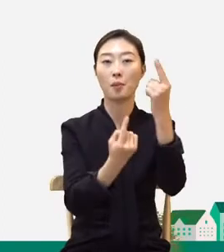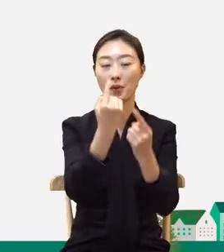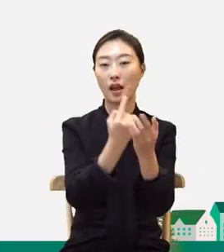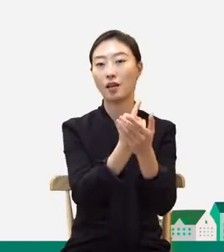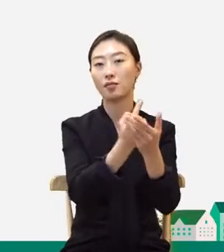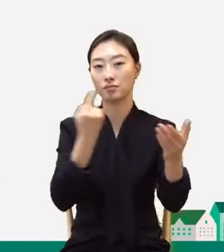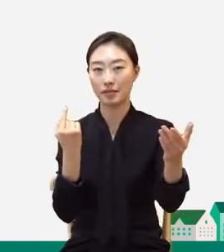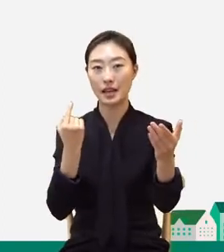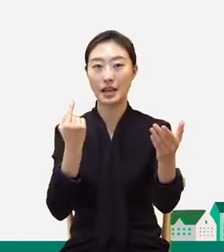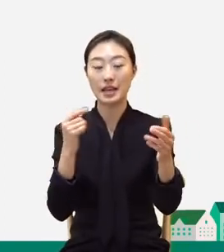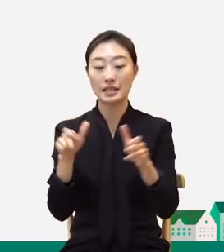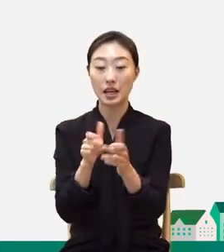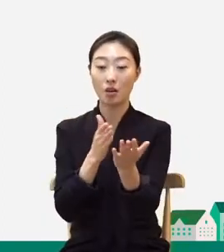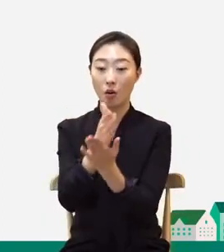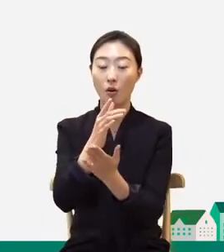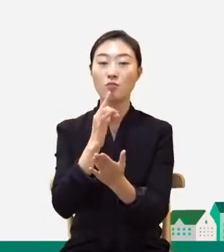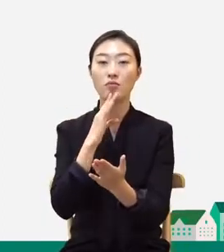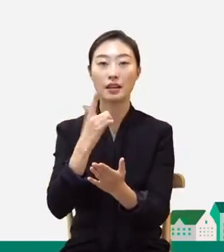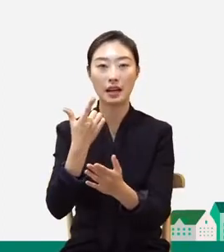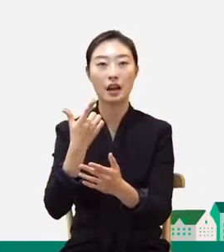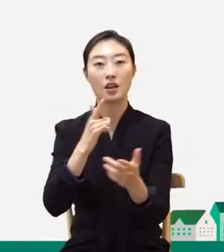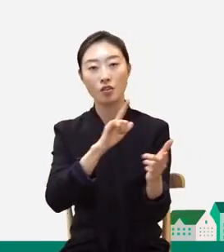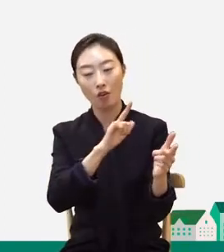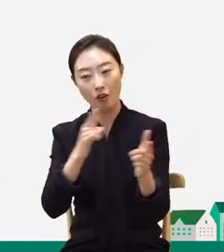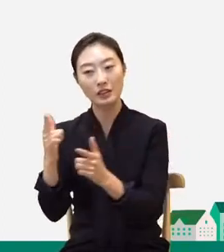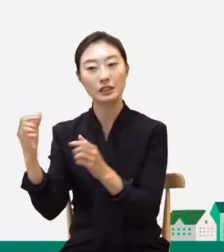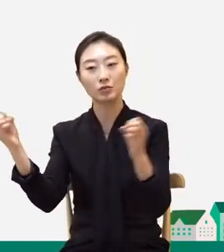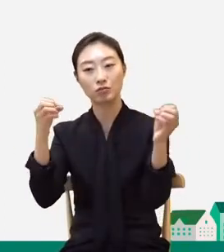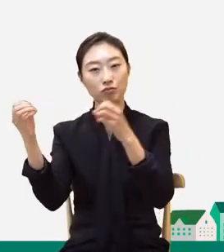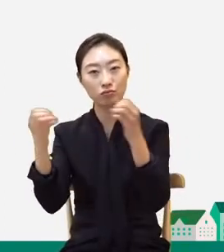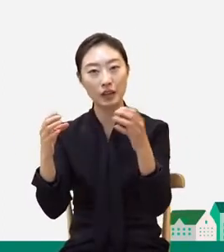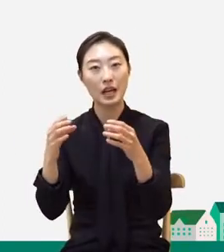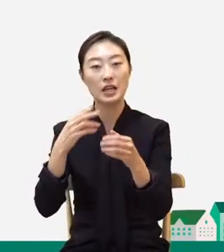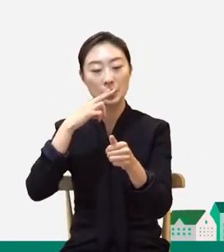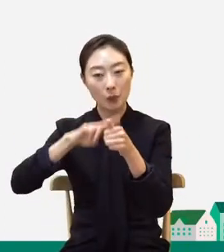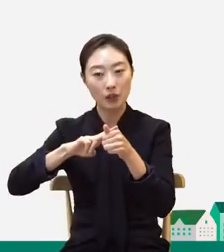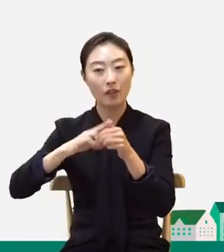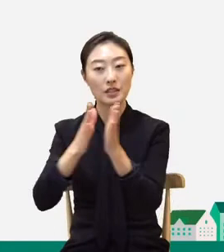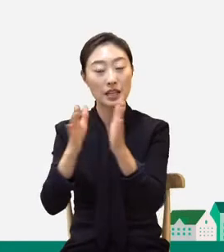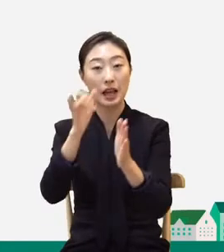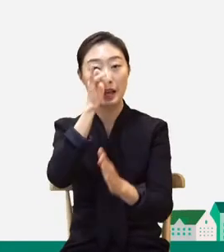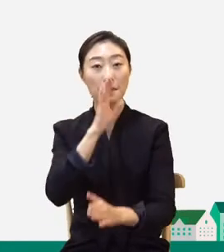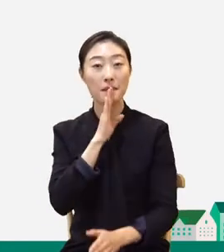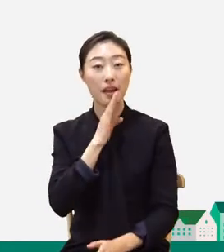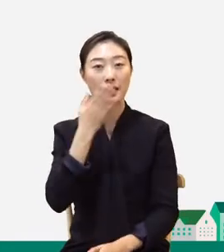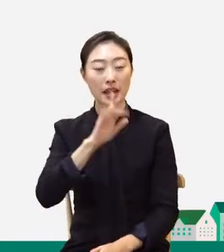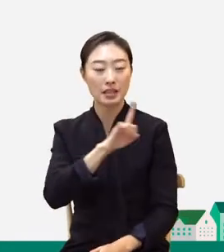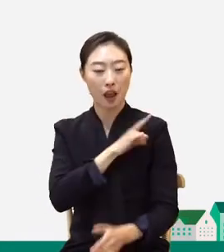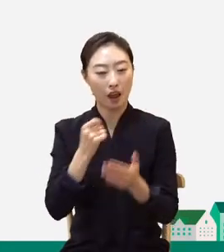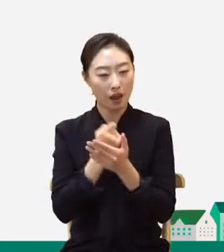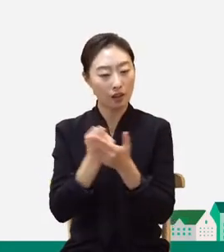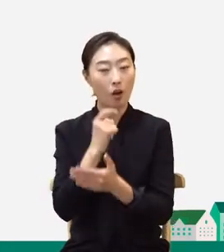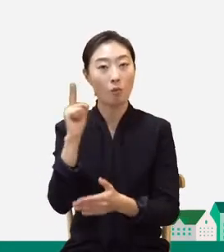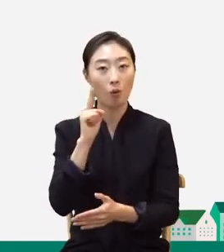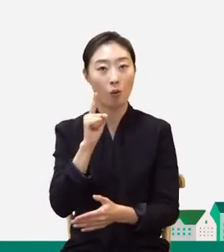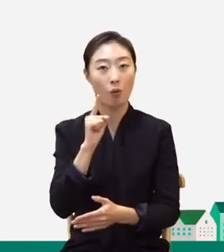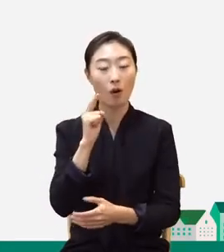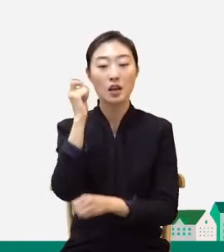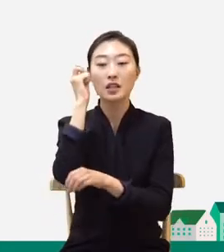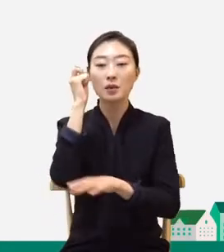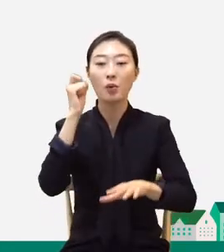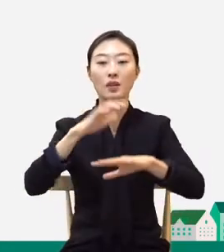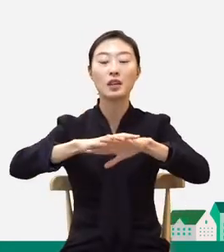다양한 영역에서 이야기나 시도들이 되고 있지만 좀 안타까운 부분은 기존의 인프라